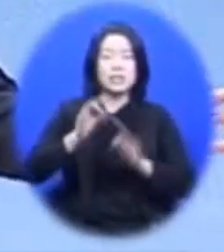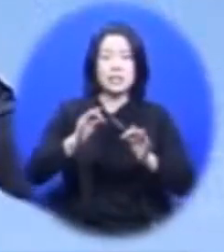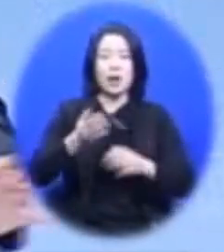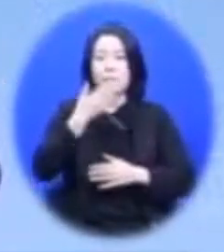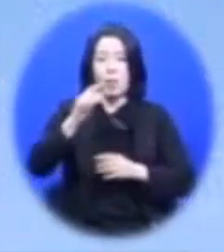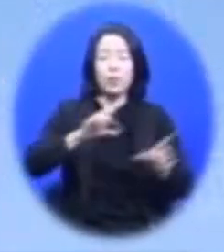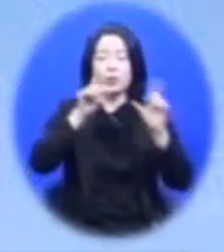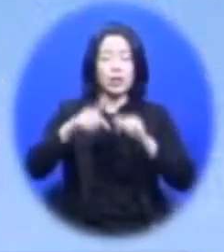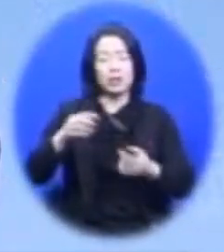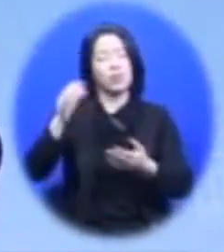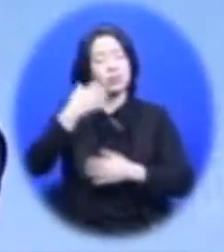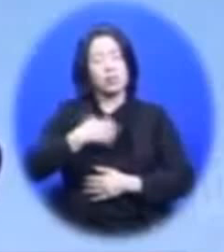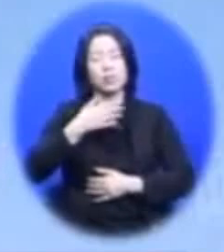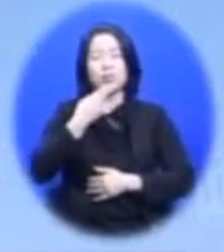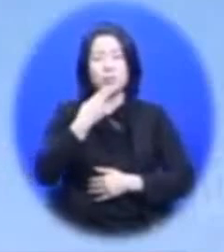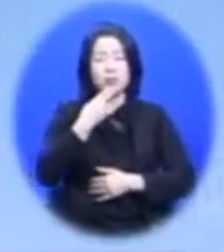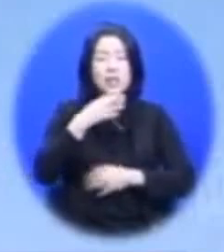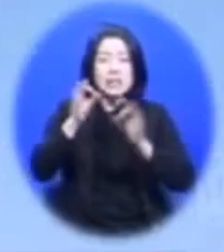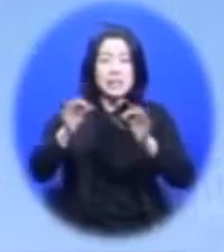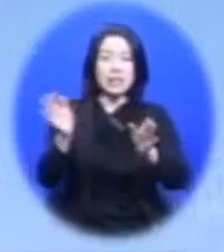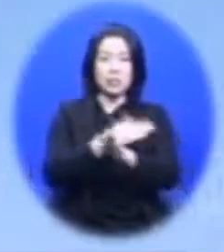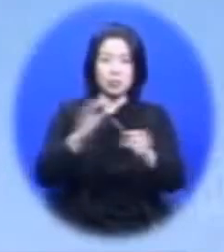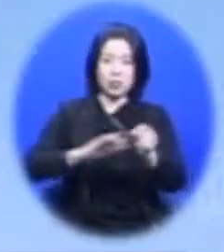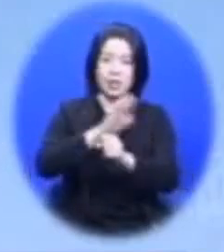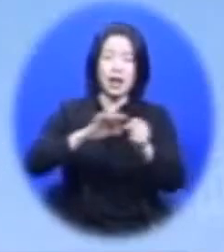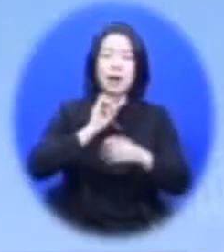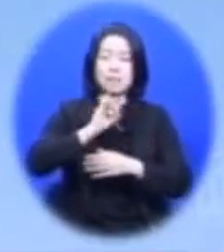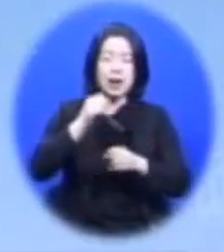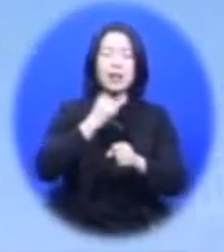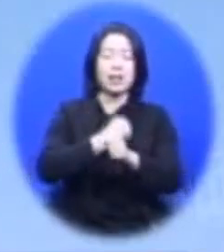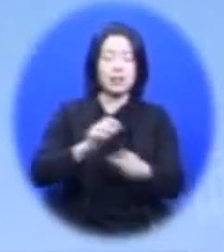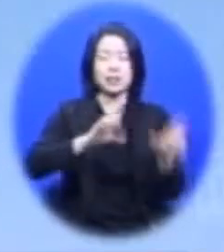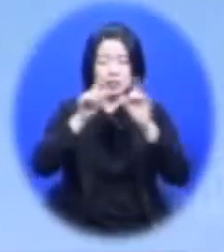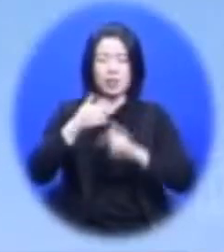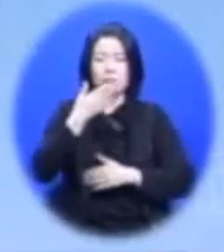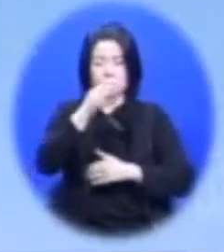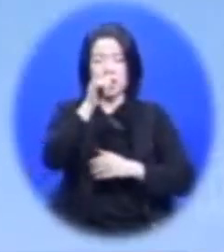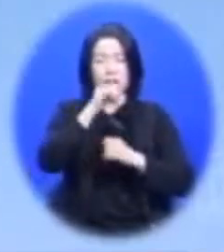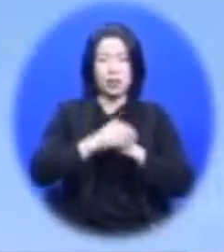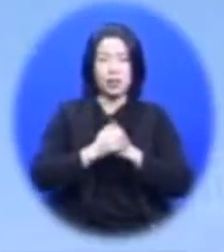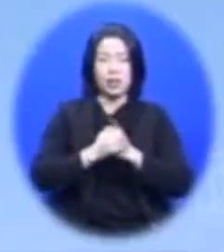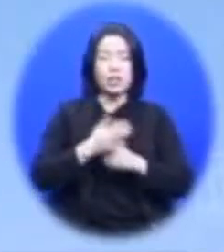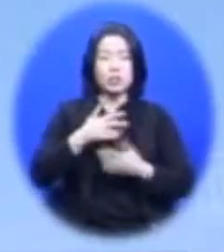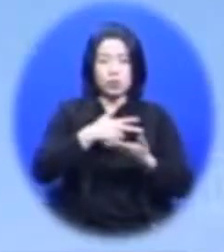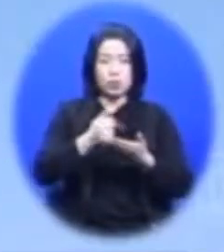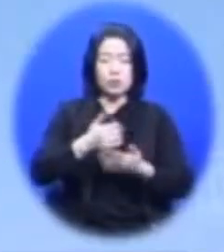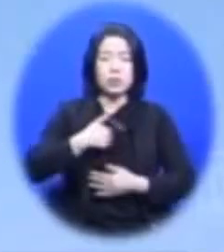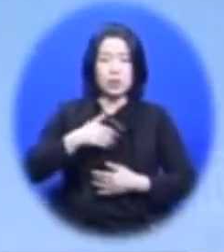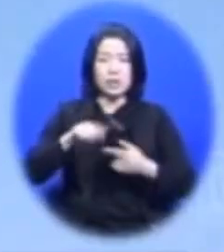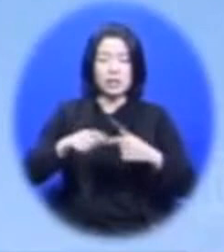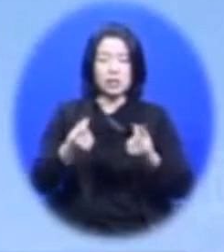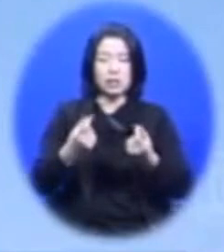안 합니다. 저는 이제부터 정말 사랑만 하며 삽니다. 주님,